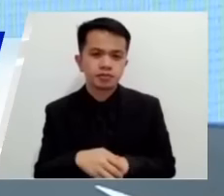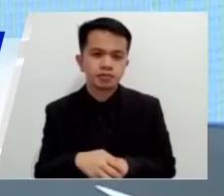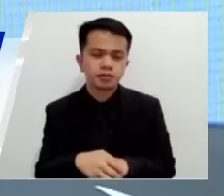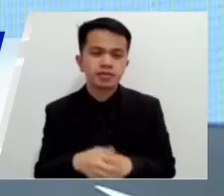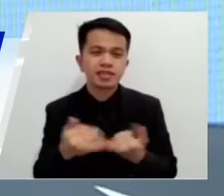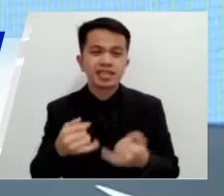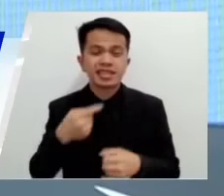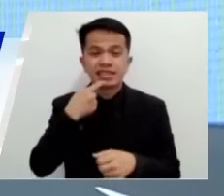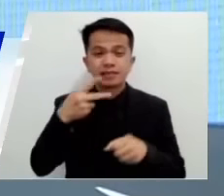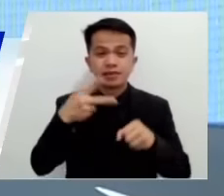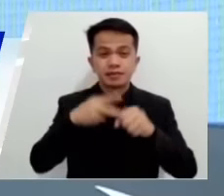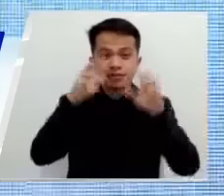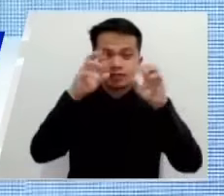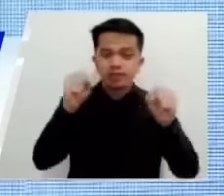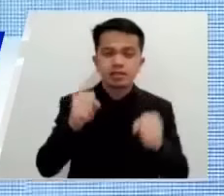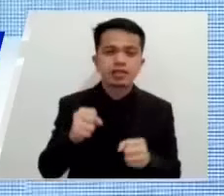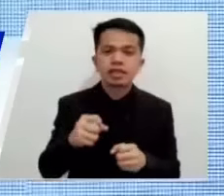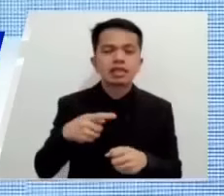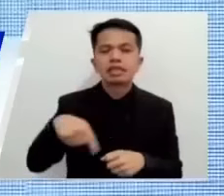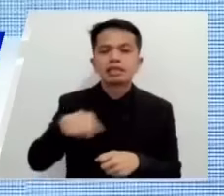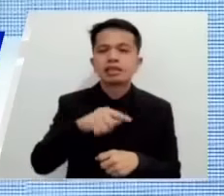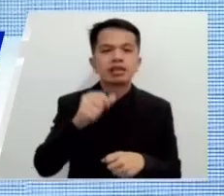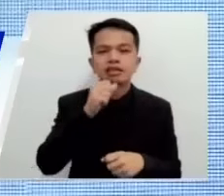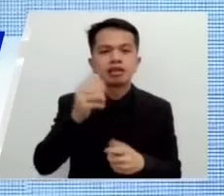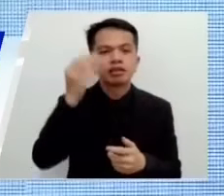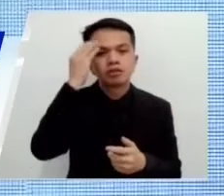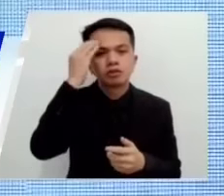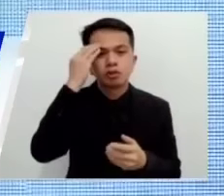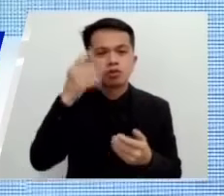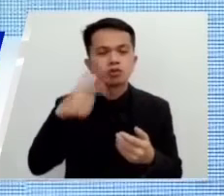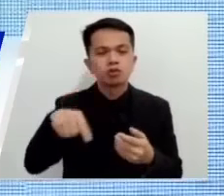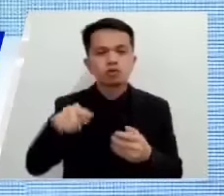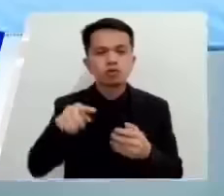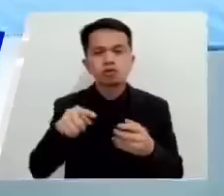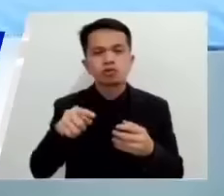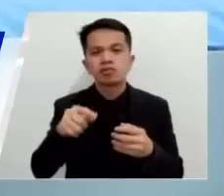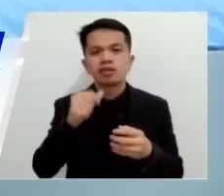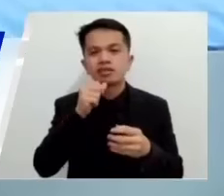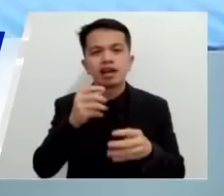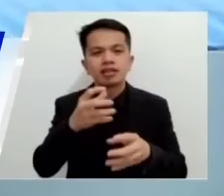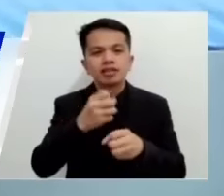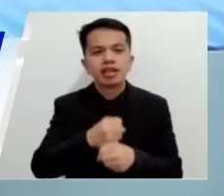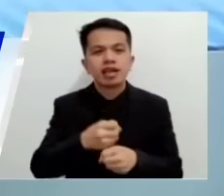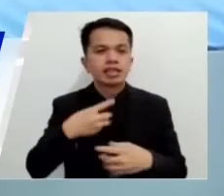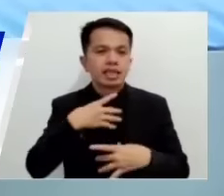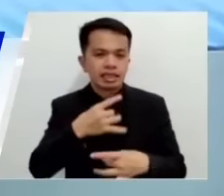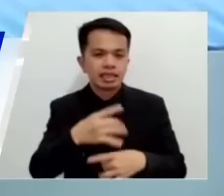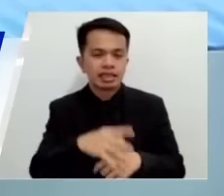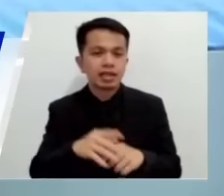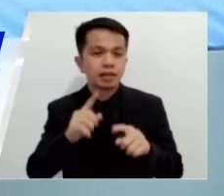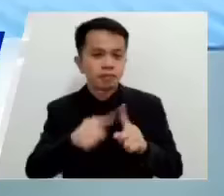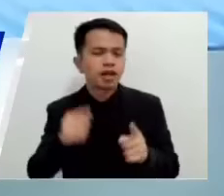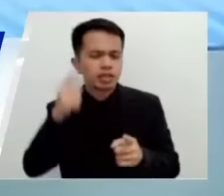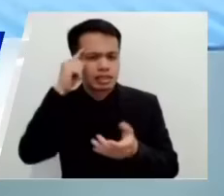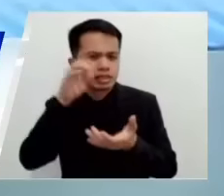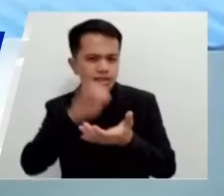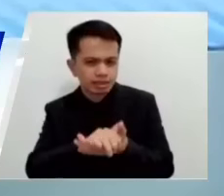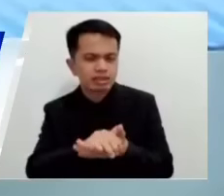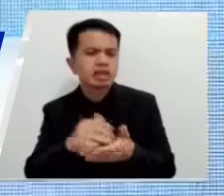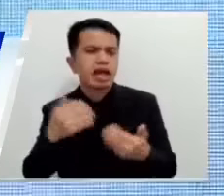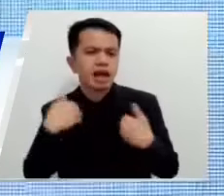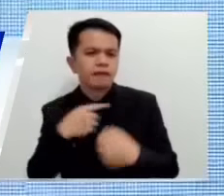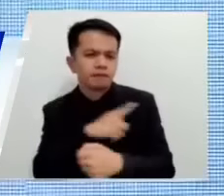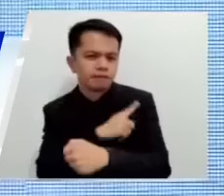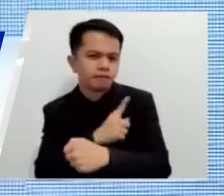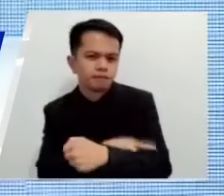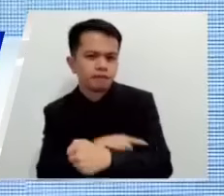presidente, hindi lang sanay ang mga mambabatas na hindi nila makuha ang kanilang gusto. Pero naniniwala daw siyang may kapangyarihan ng Kongreso